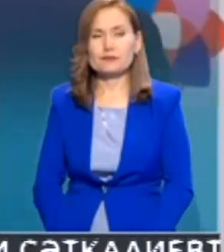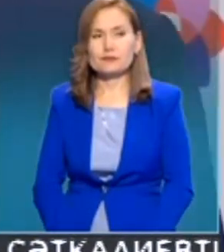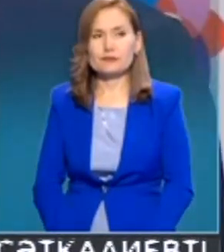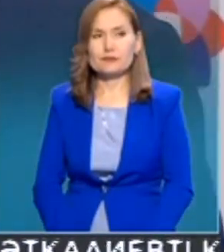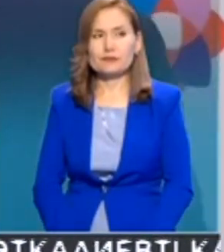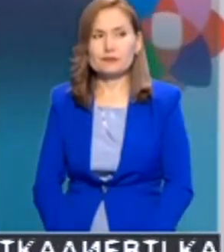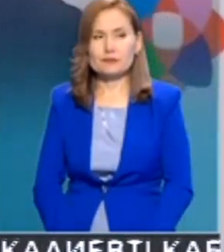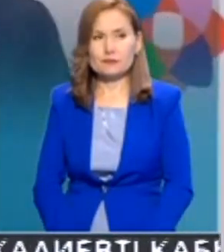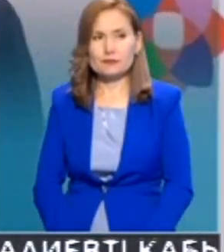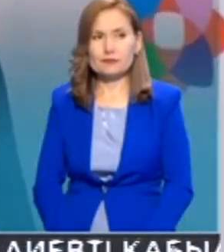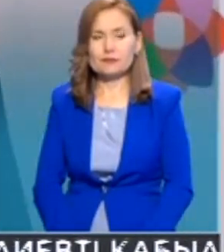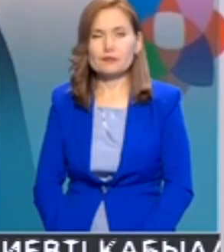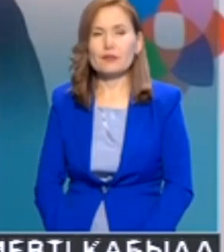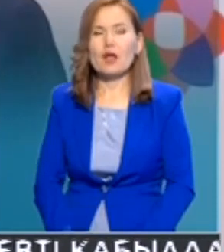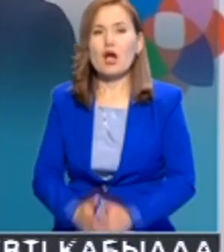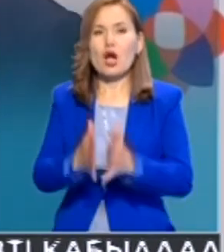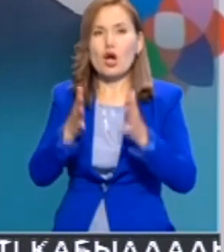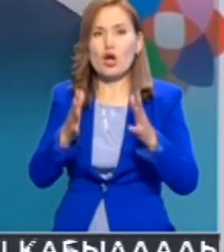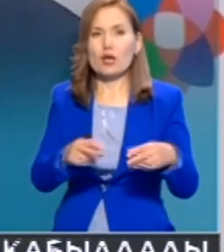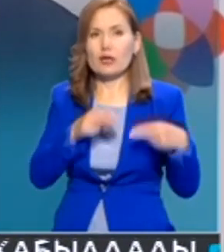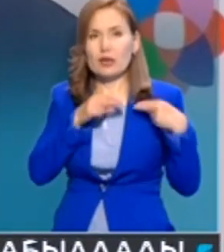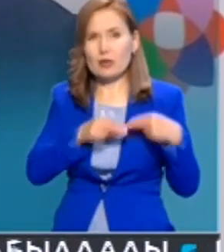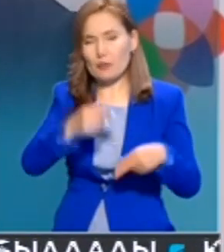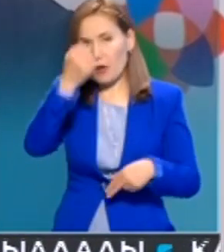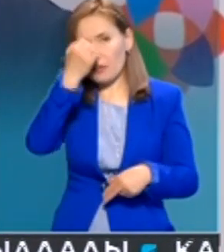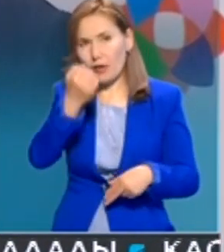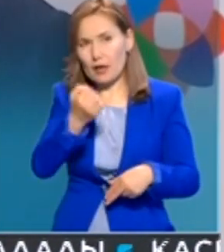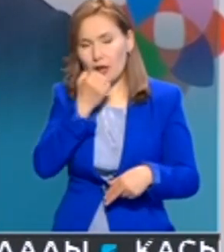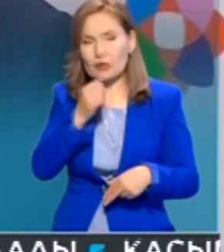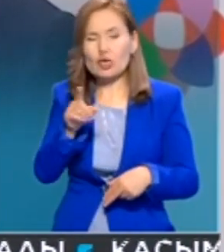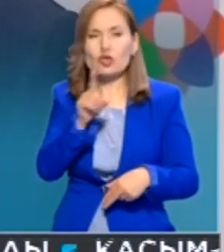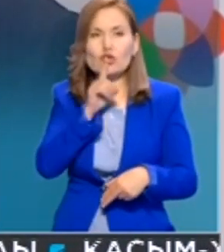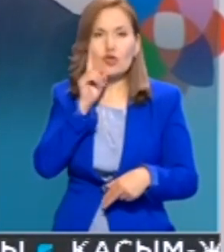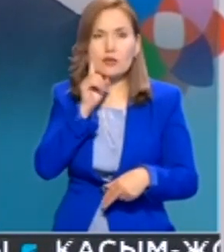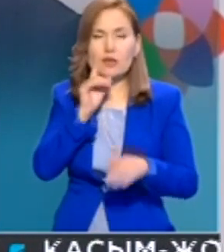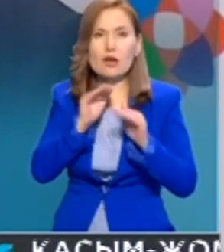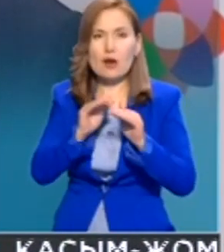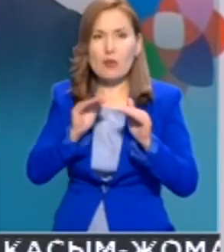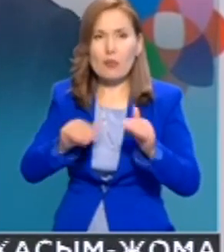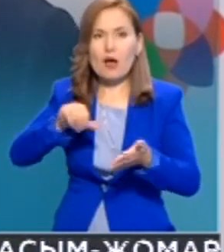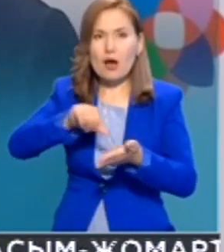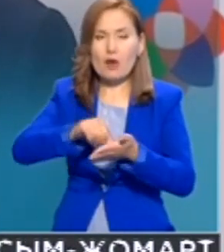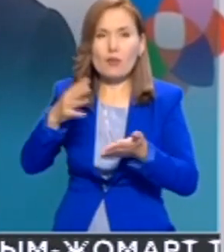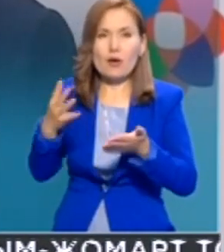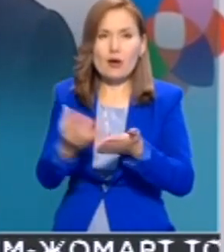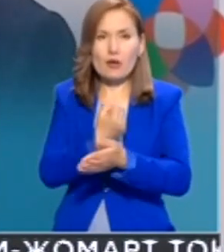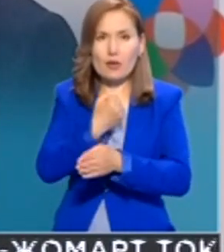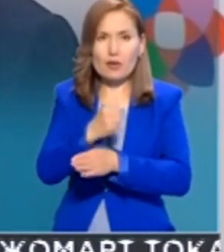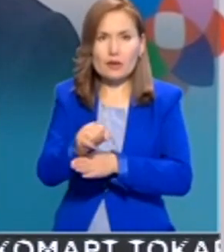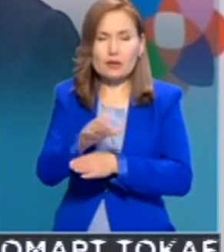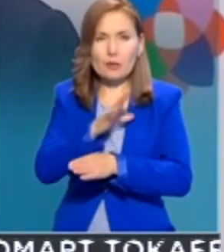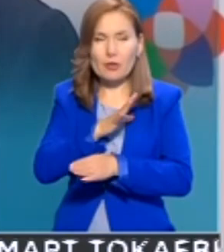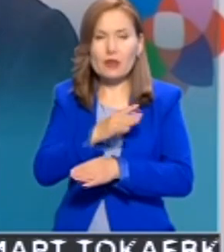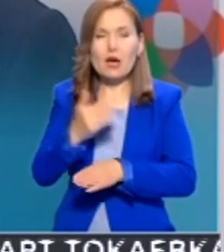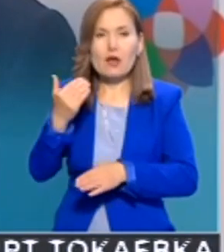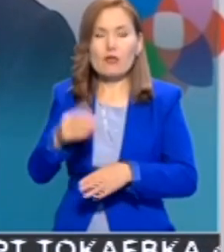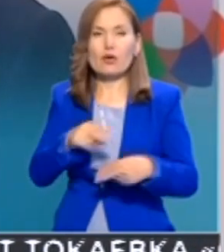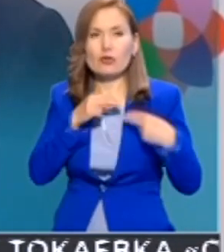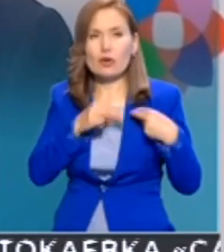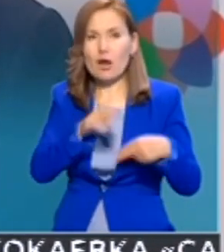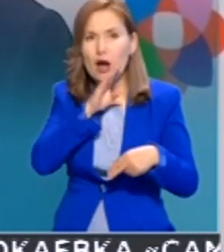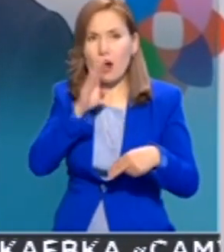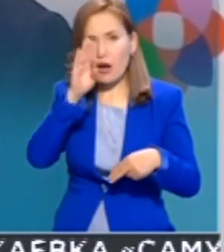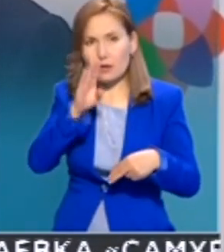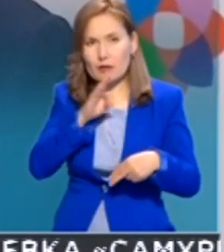Ол үлкен еңбектің арқасы, ең алдымен осы біздің жас өспірімдердің еңбегі,